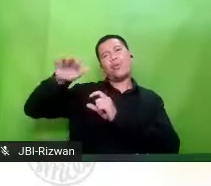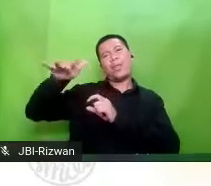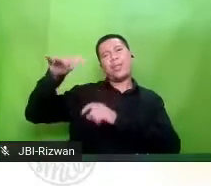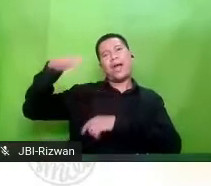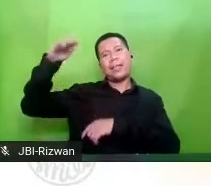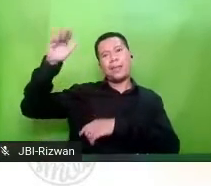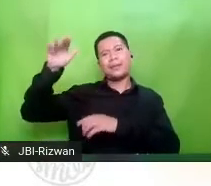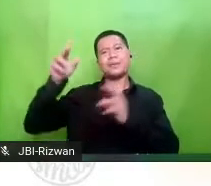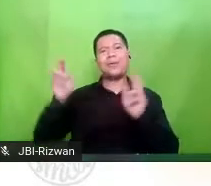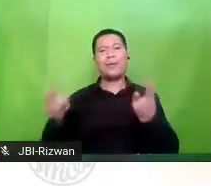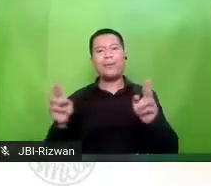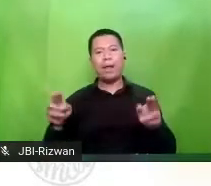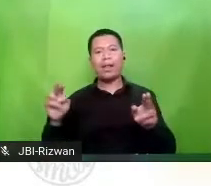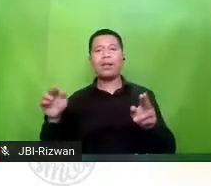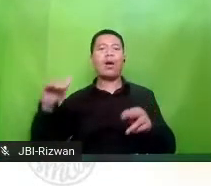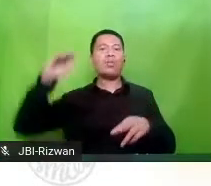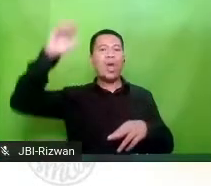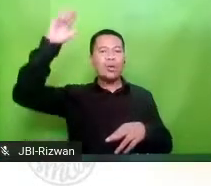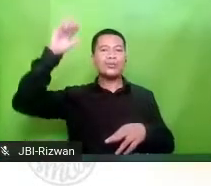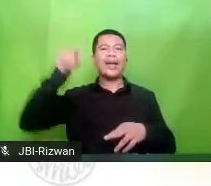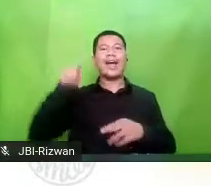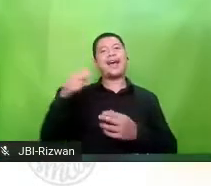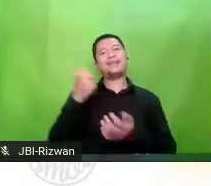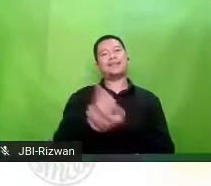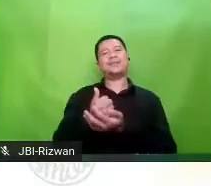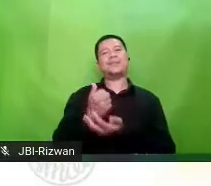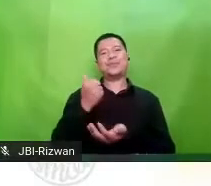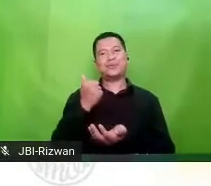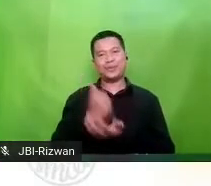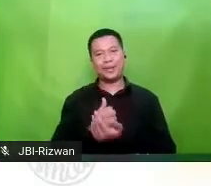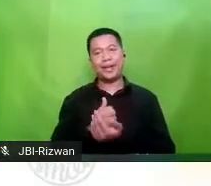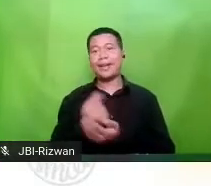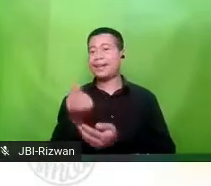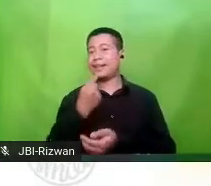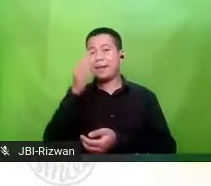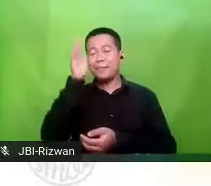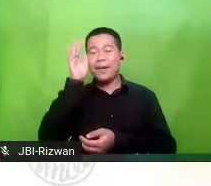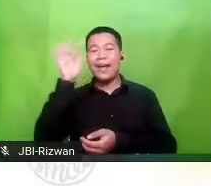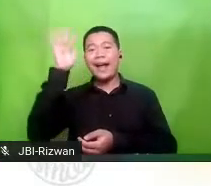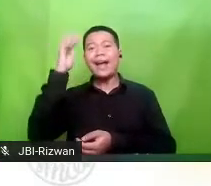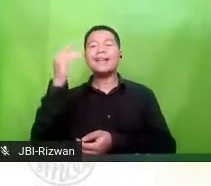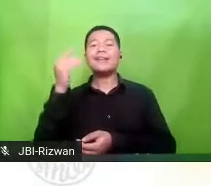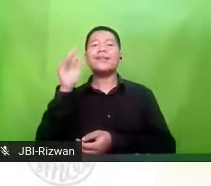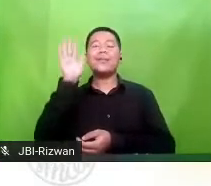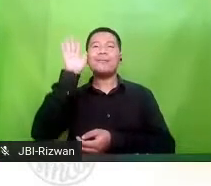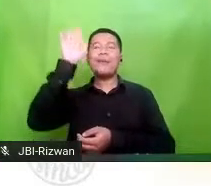ini, sesungguhnya bayangan kita untuk kemudian